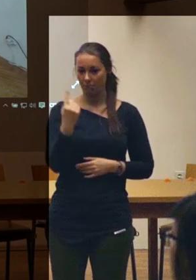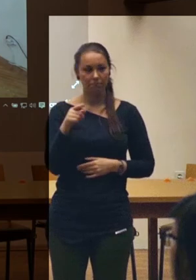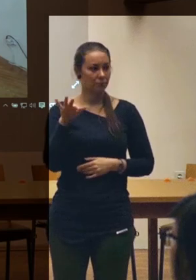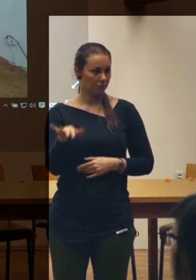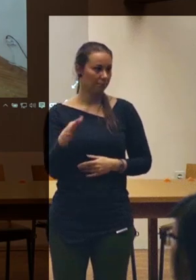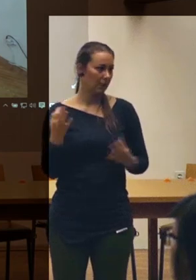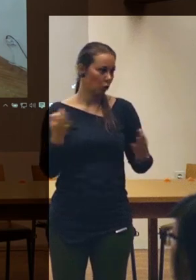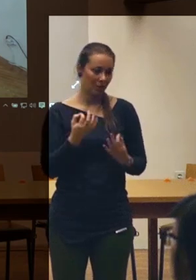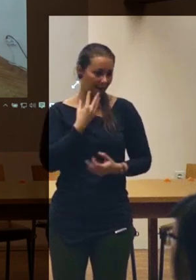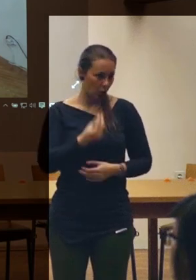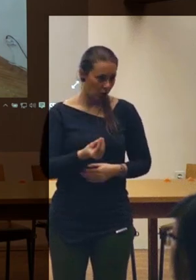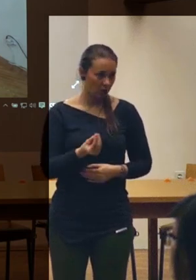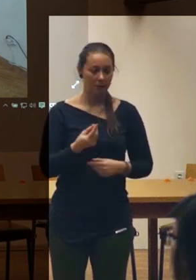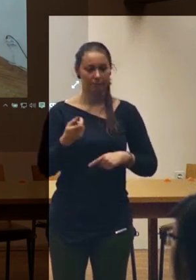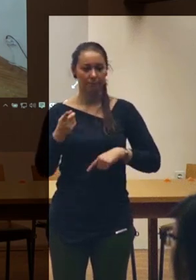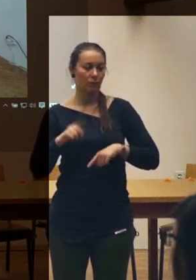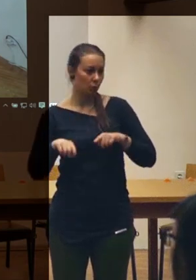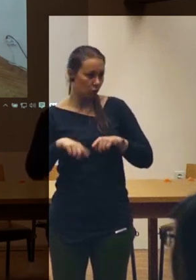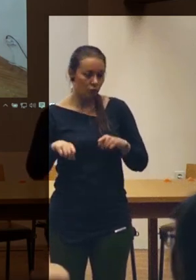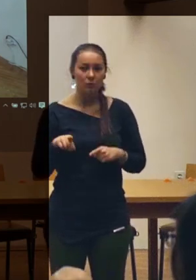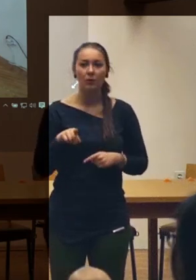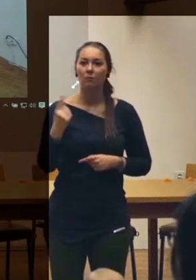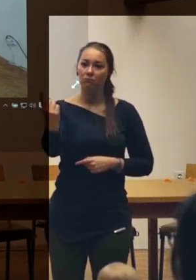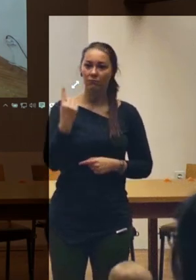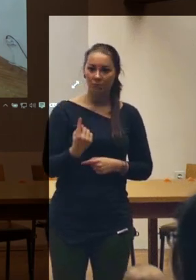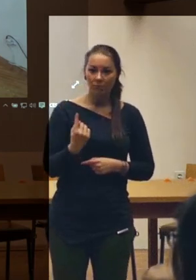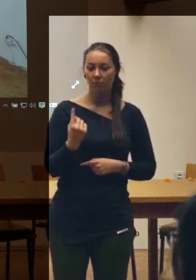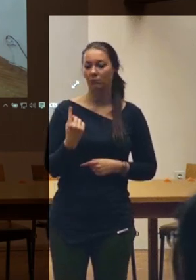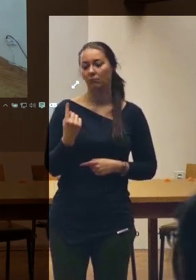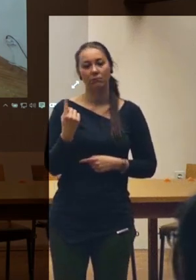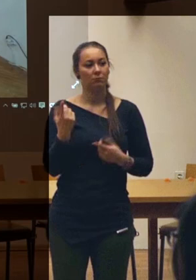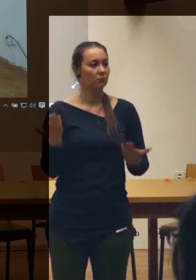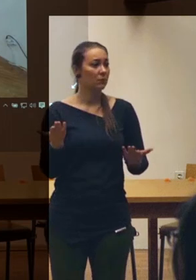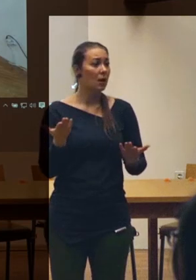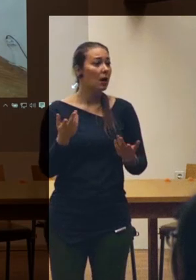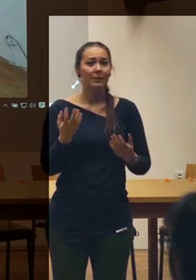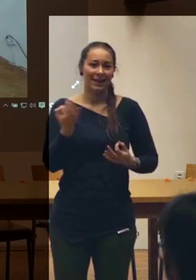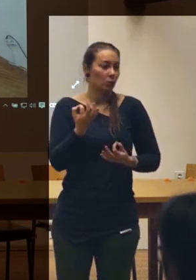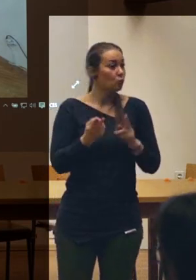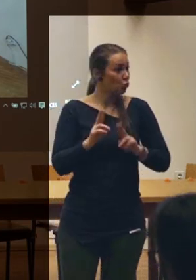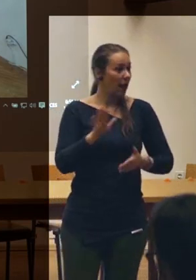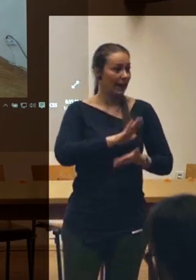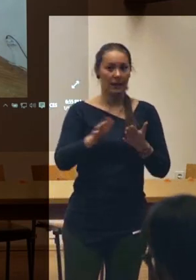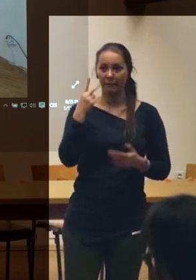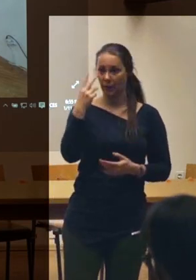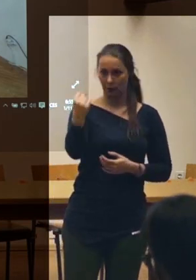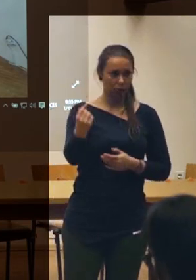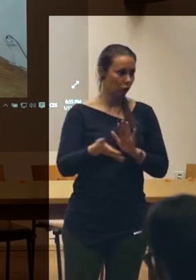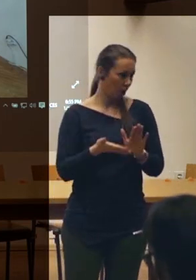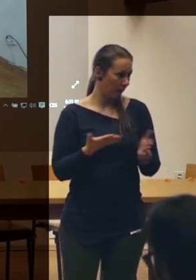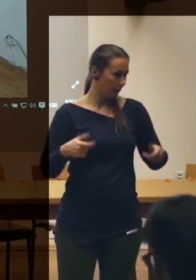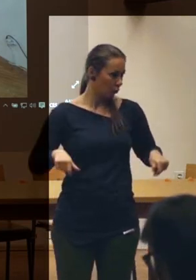disability alebo proste postihnutia, to postihnutie môže byť samozrejme viditeľné, to znamená, človek je na vozičku